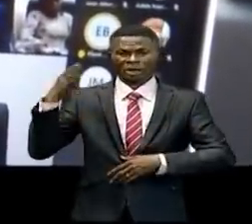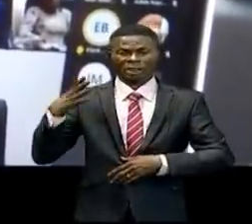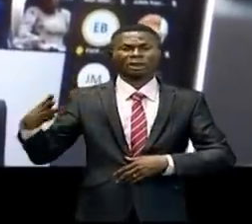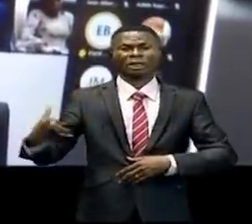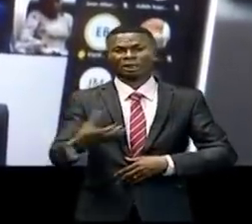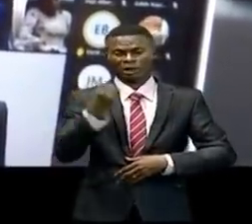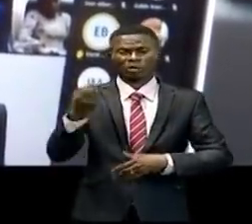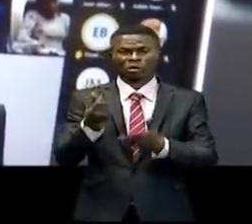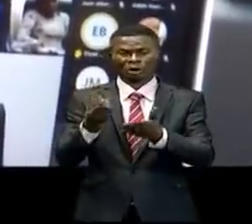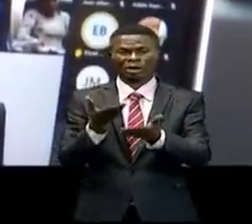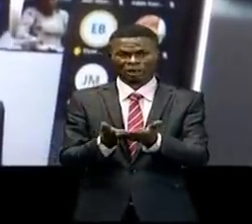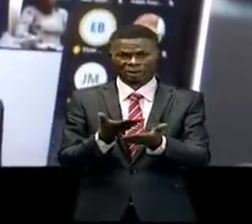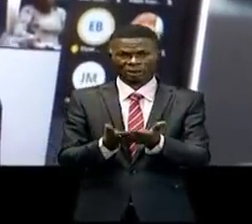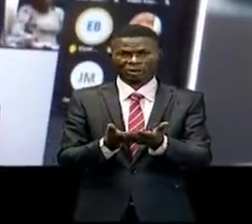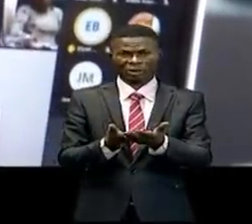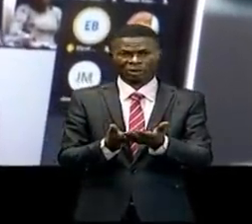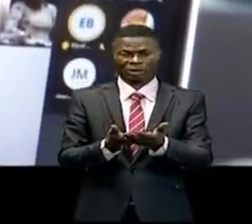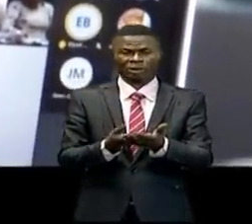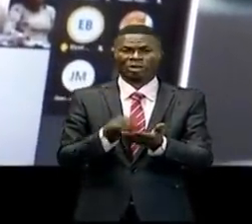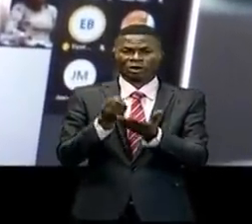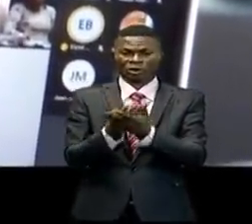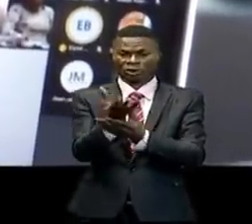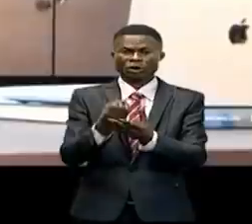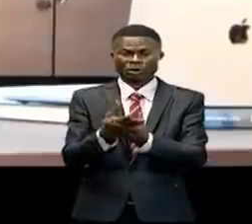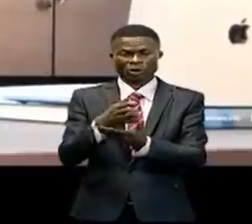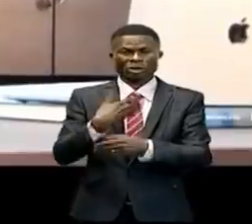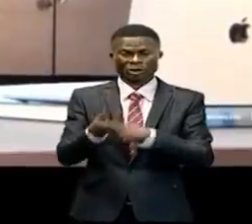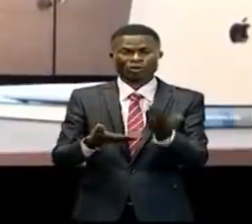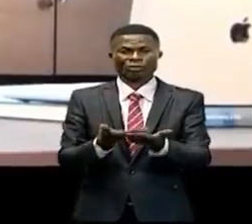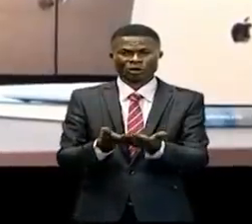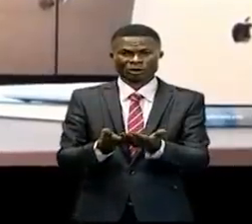ses fonds publics. Les dépenses réalisées